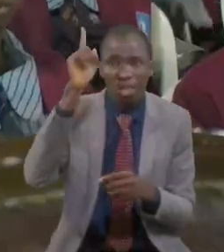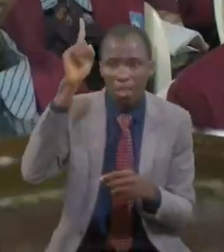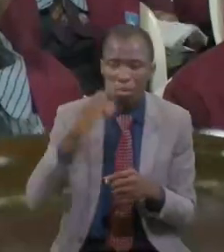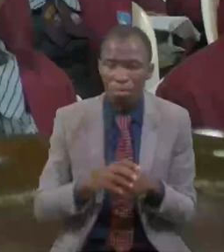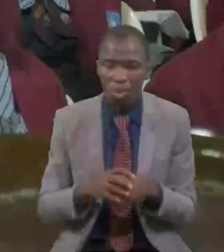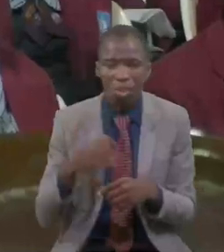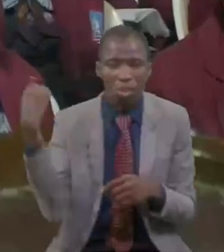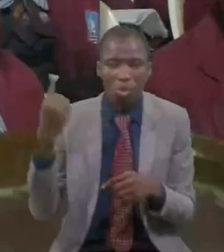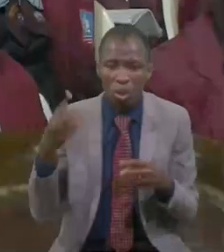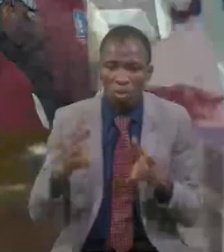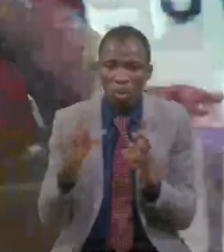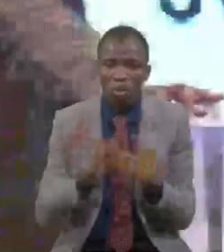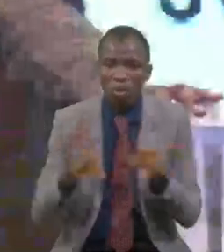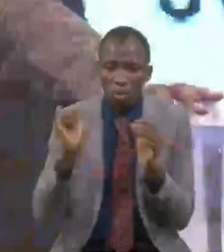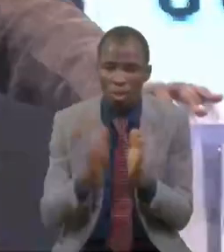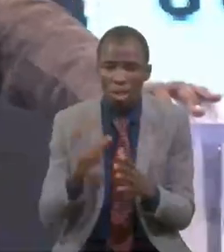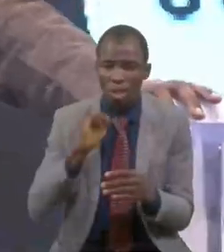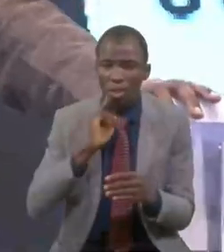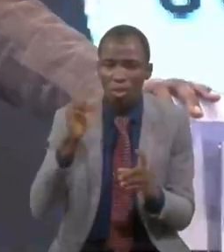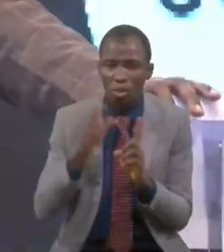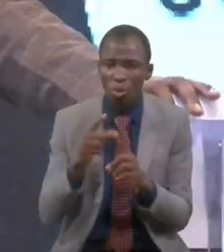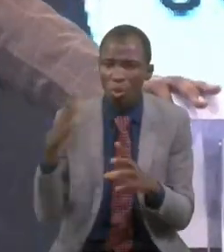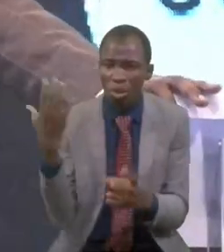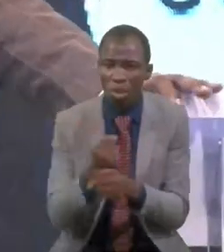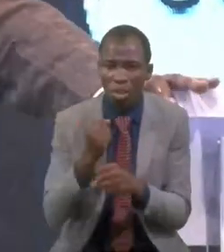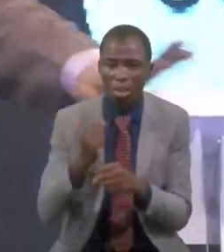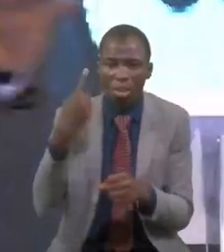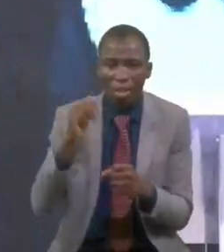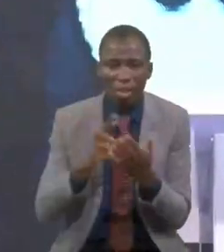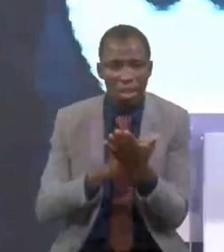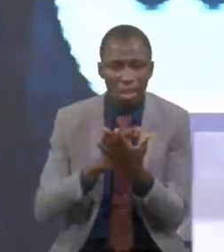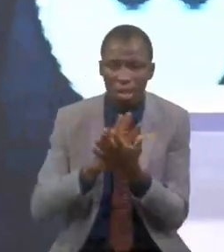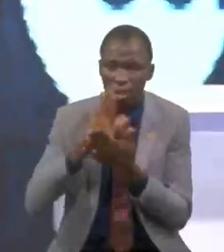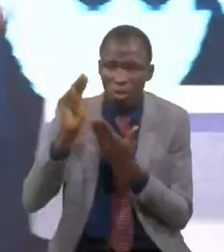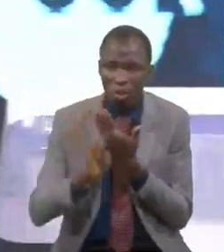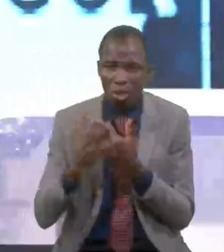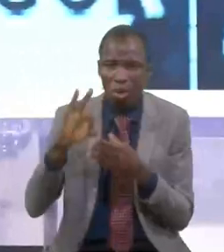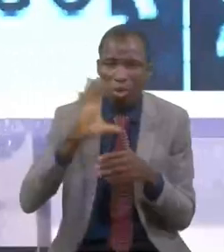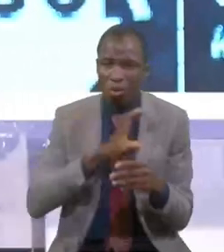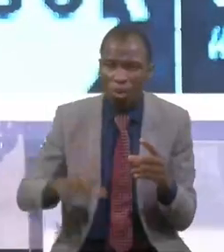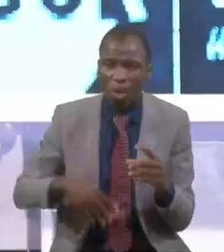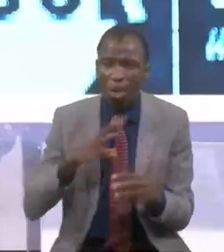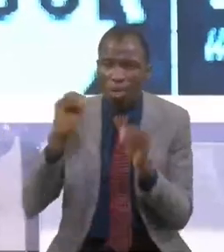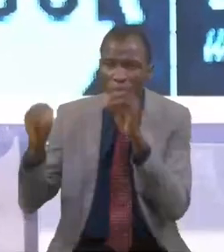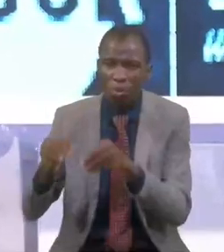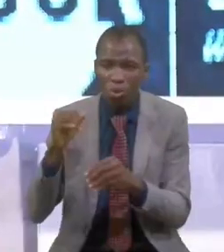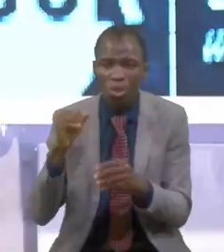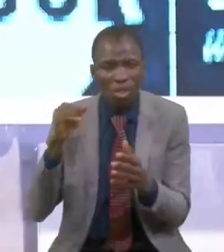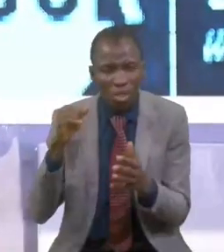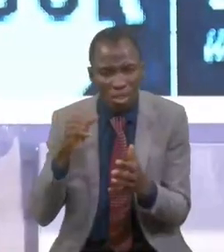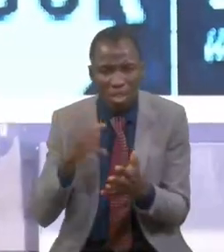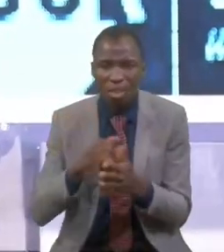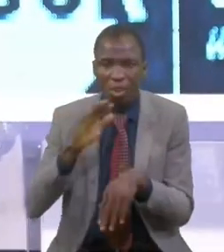seul moyen de le faire c'est de prendre la justice de Christ et le placer sur vous